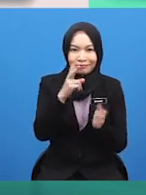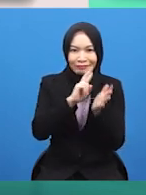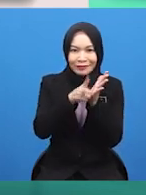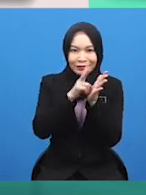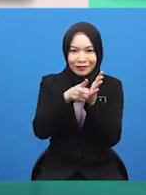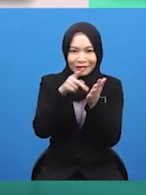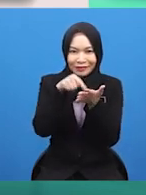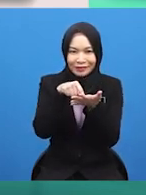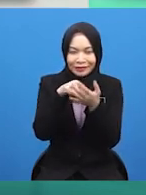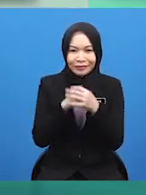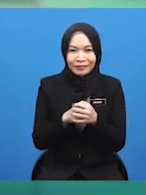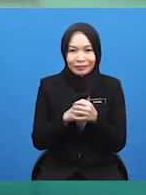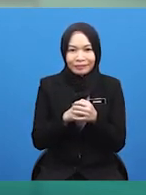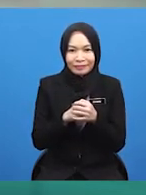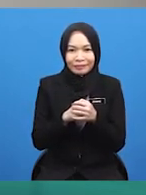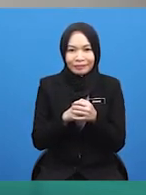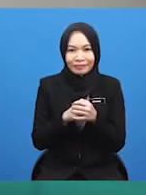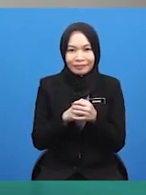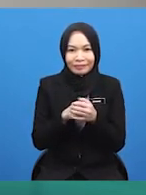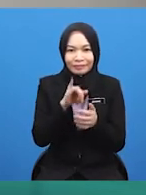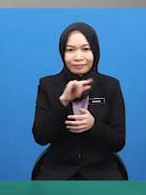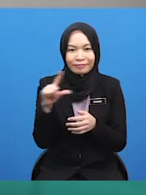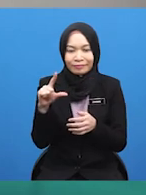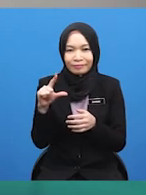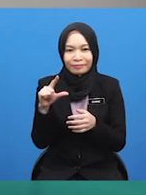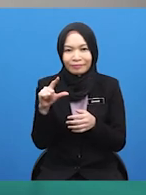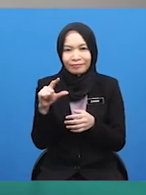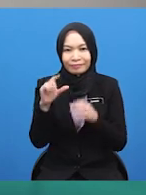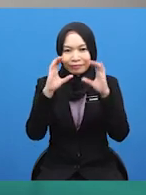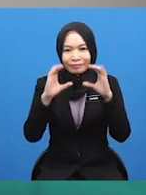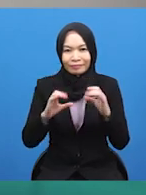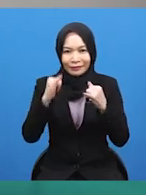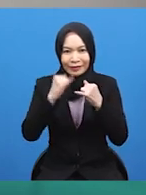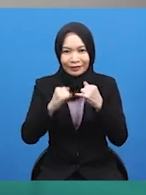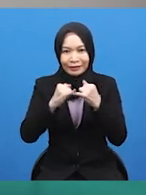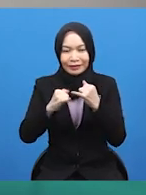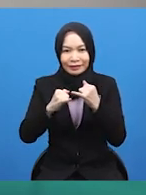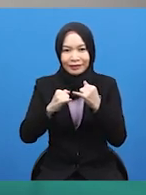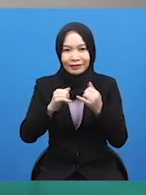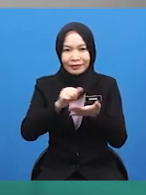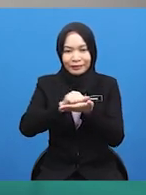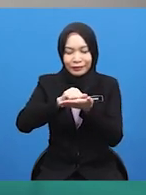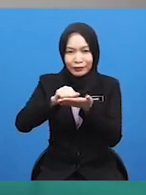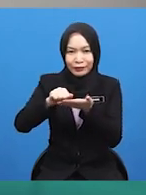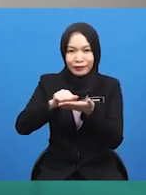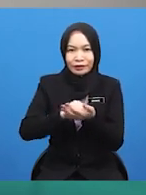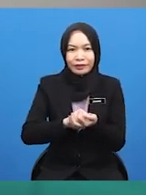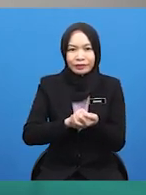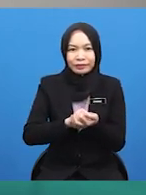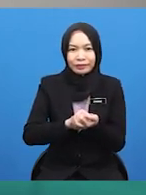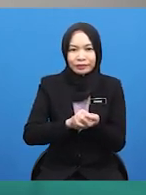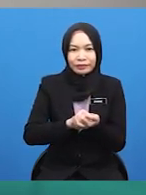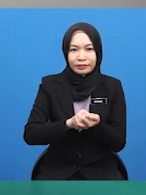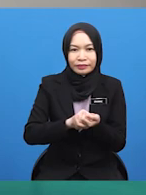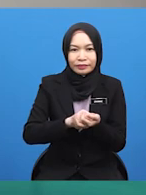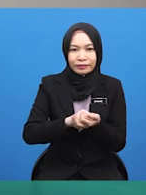video yang berada di sebelah kiri saya ini merupakan kaedah yang terakhir teknik gosokan. Gosokan dilakukan terhadap bahagian